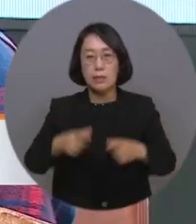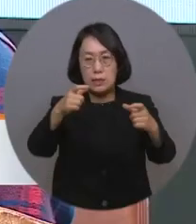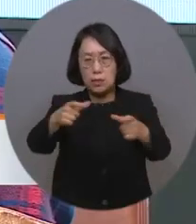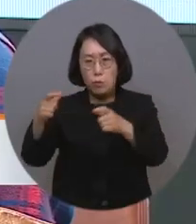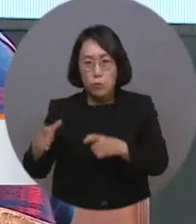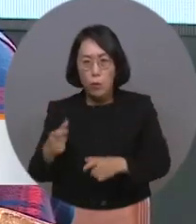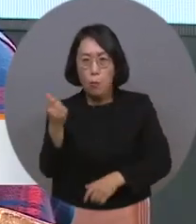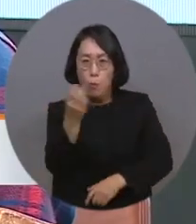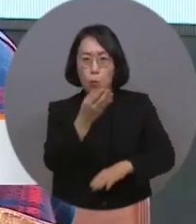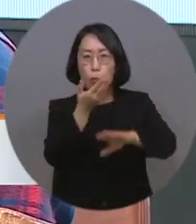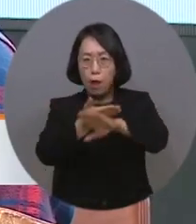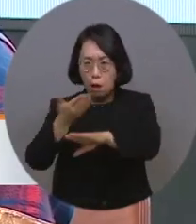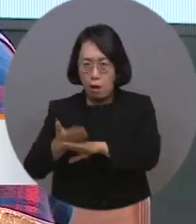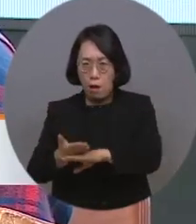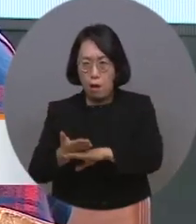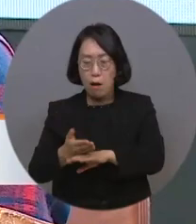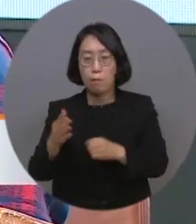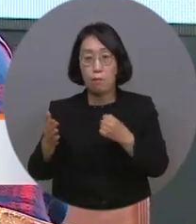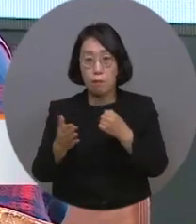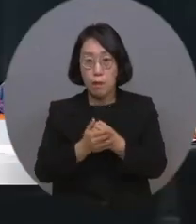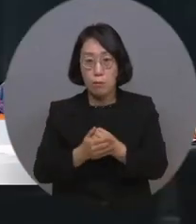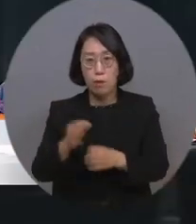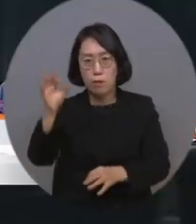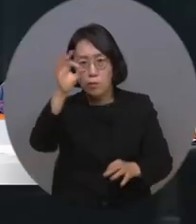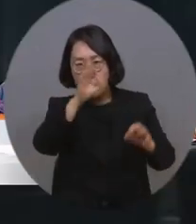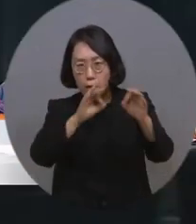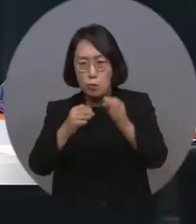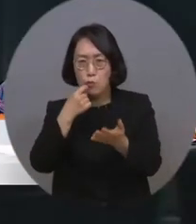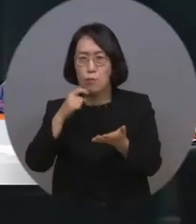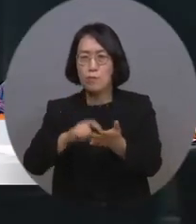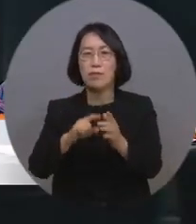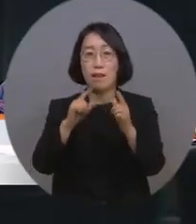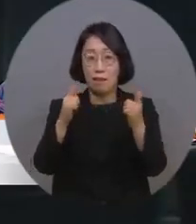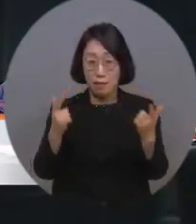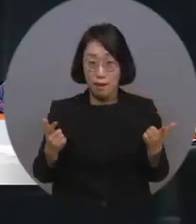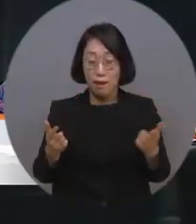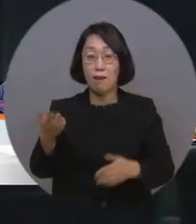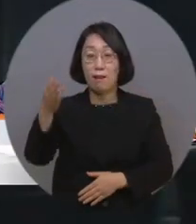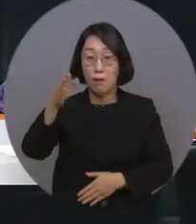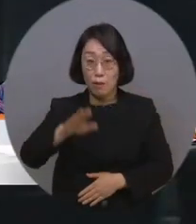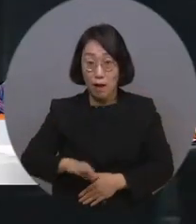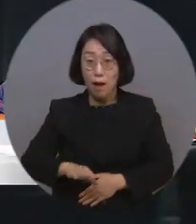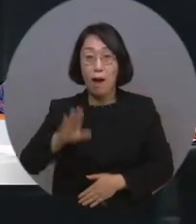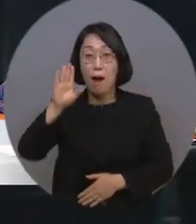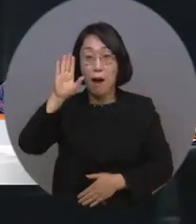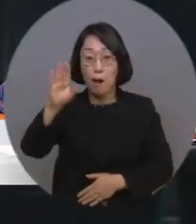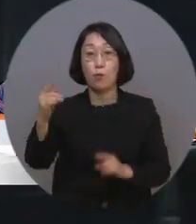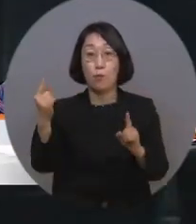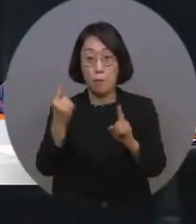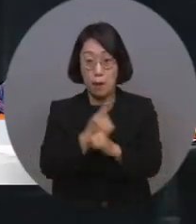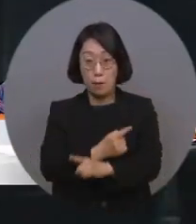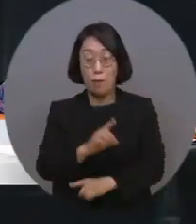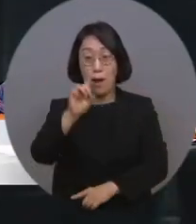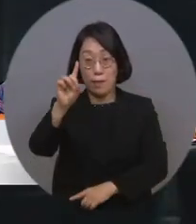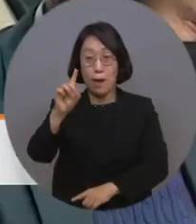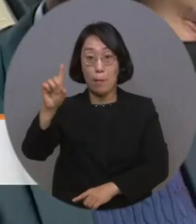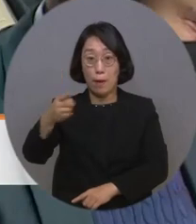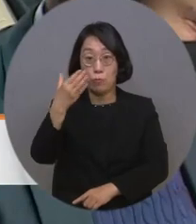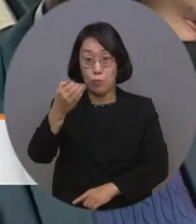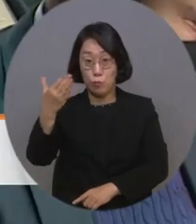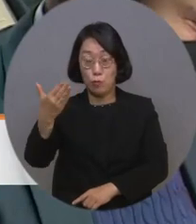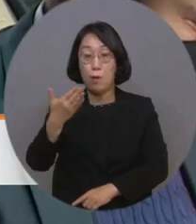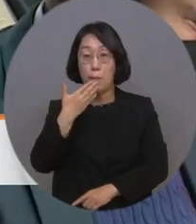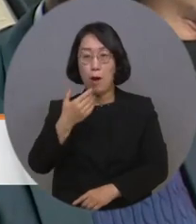케이블별로 각기 다른 채널 번호가 배정돼 있어 방송 접근에 어려움이 있었지만 앞으로는 번호가 단일화됨에 따라